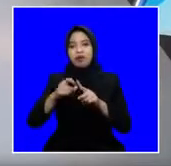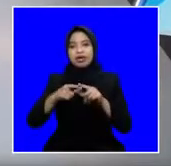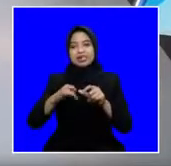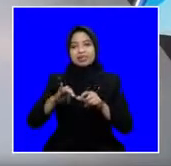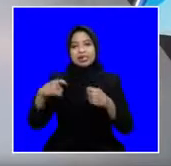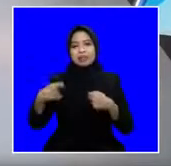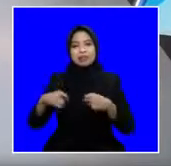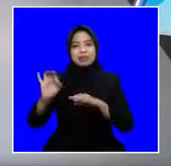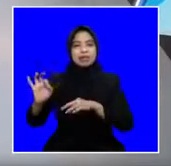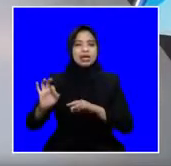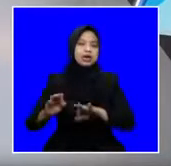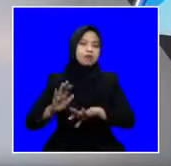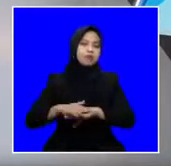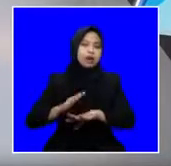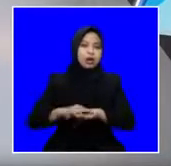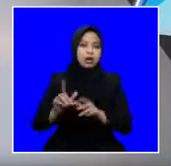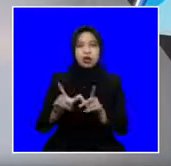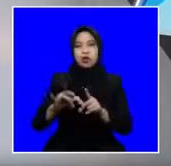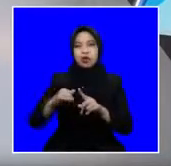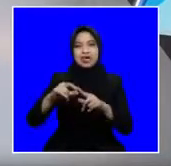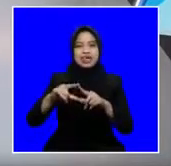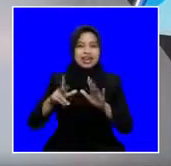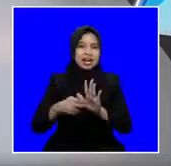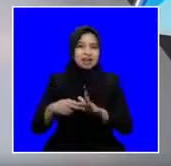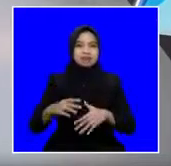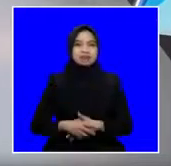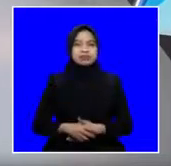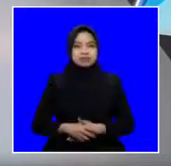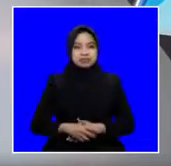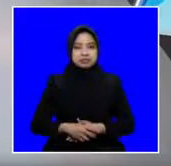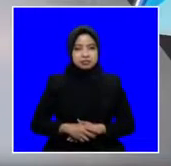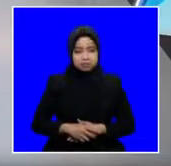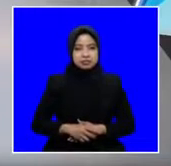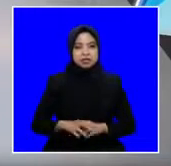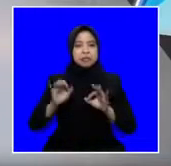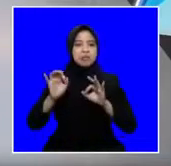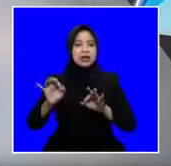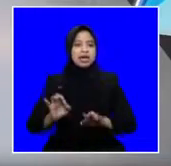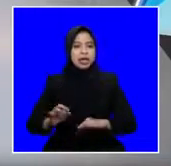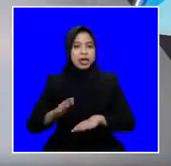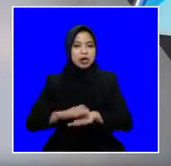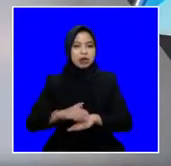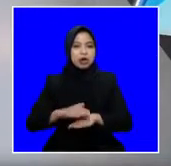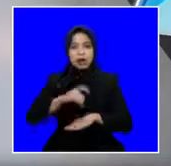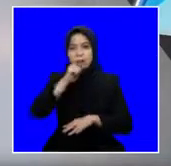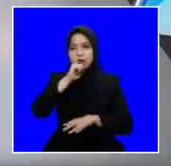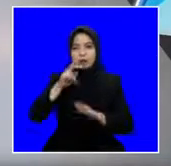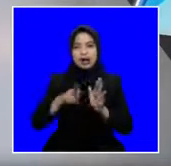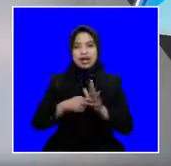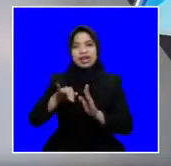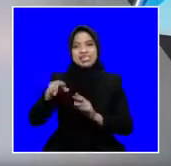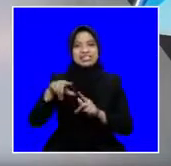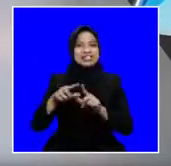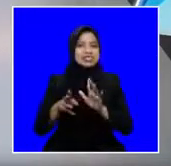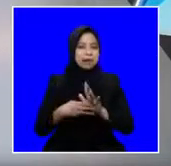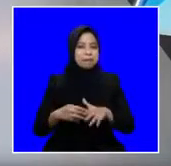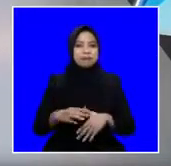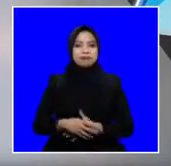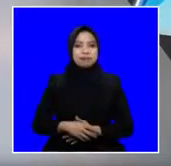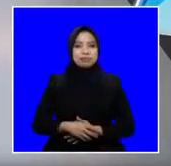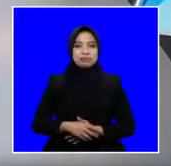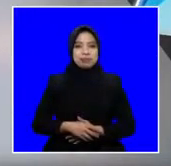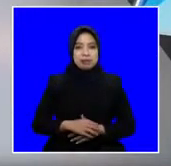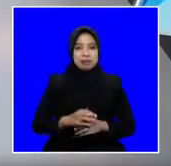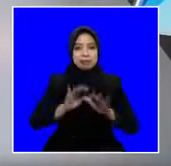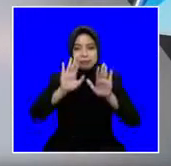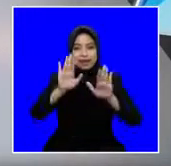Kementerian Pendidikan dan Kebudayaan, Bapak Wikan Sakarinto, Dirjen Pendidikan Tinggi Kementerian dan Kebudayaan, Bapak Nizam. Dan untuk menjawab dari